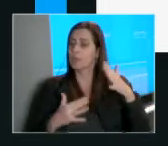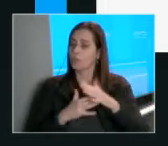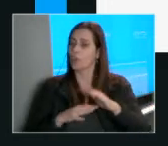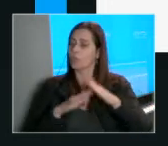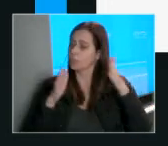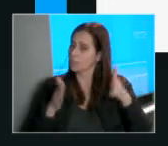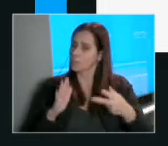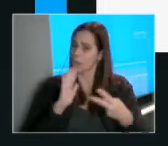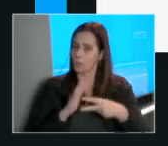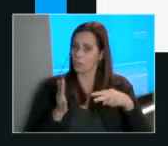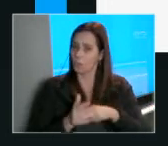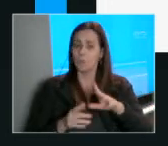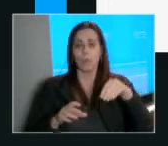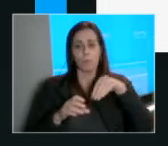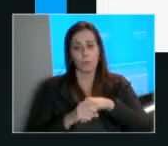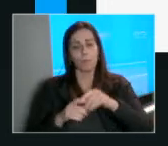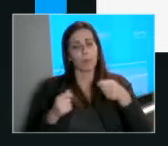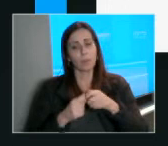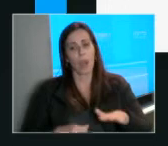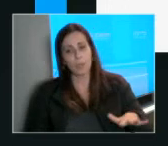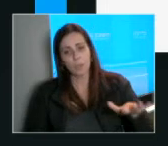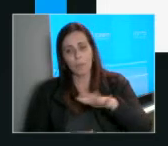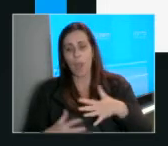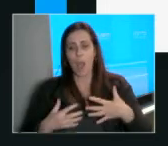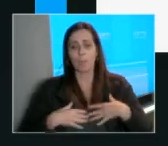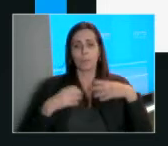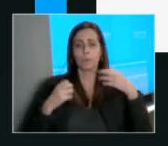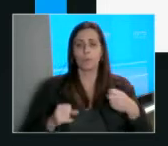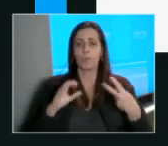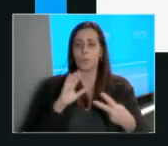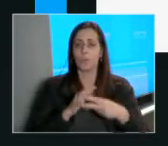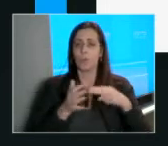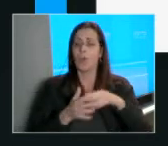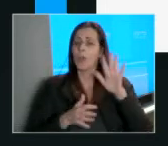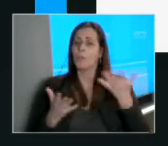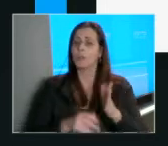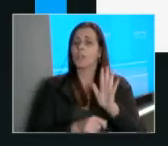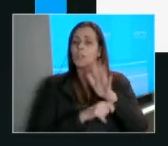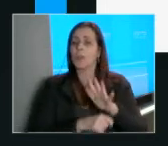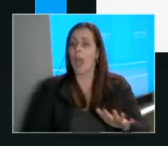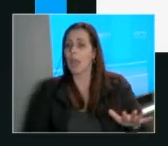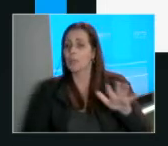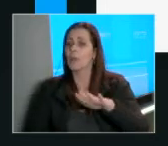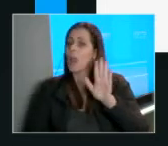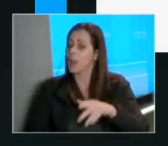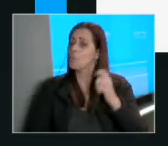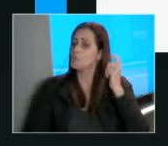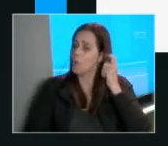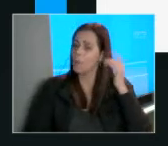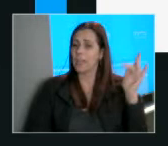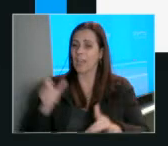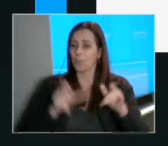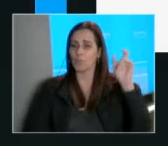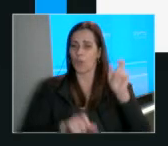ישראל נבחנות על ידי מוסדות התכנון. במסגרת זו נבחנים ההיבטים הסביבתיים, הבריאותיים והתכנוניים לרבות תזכיר ההשפעה על